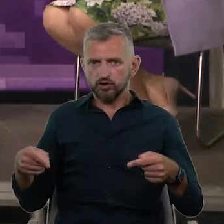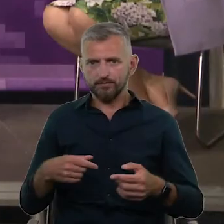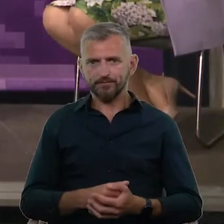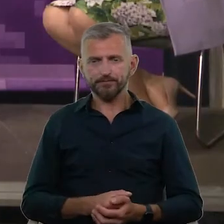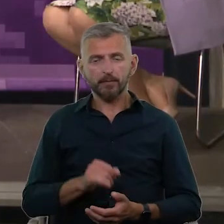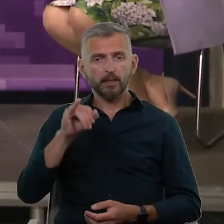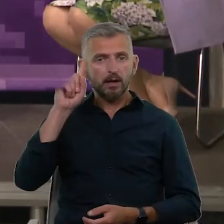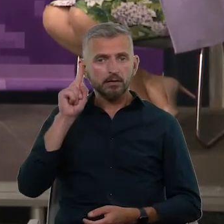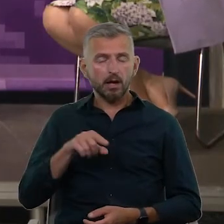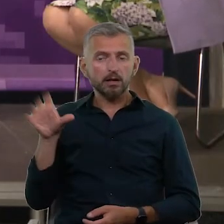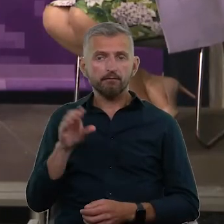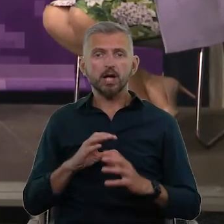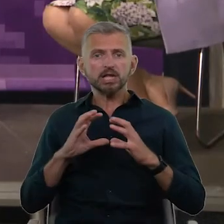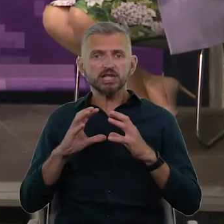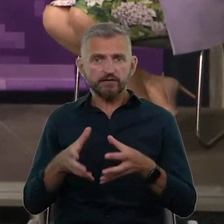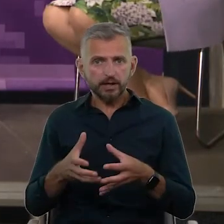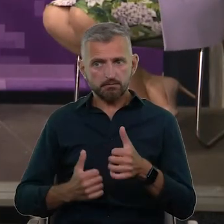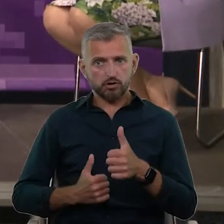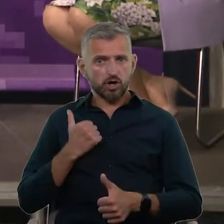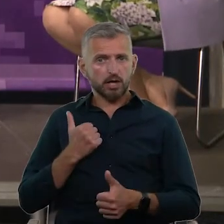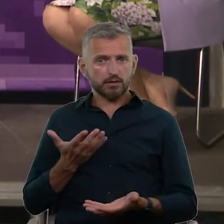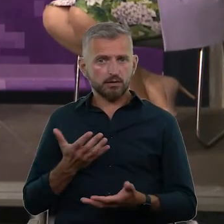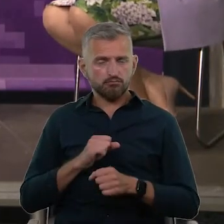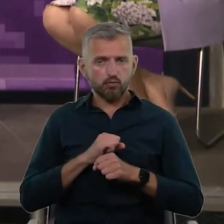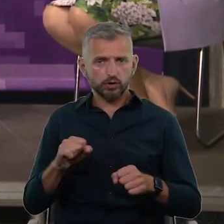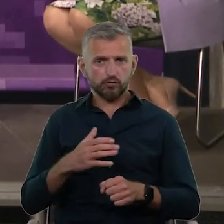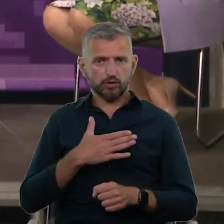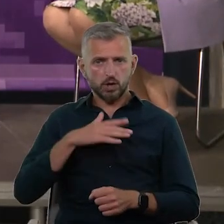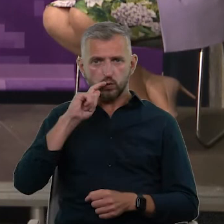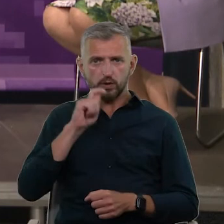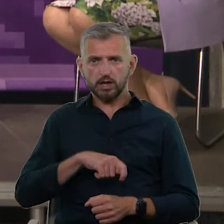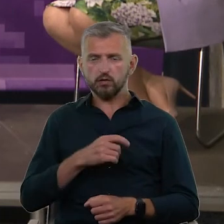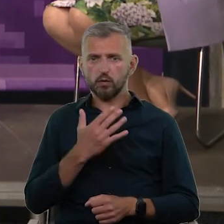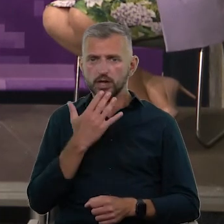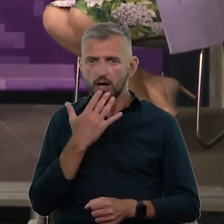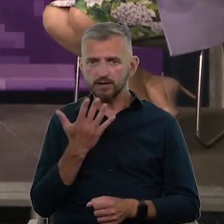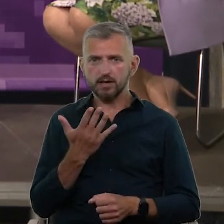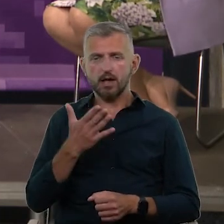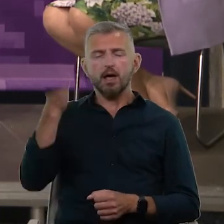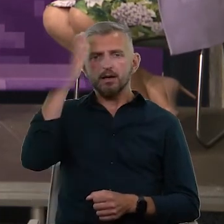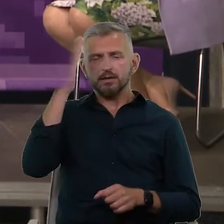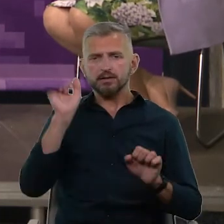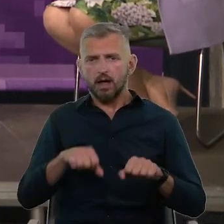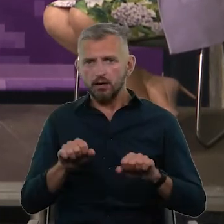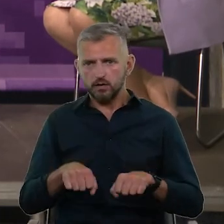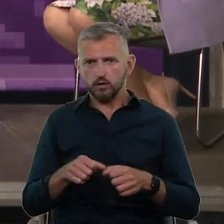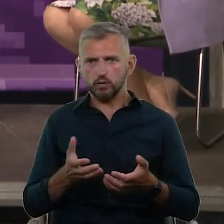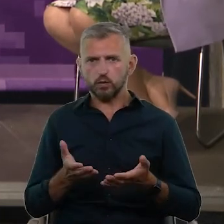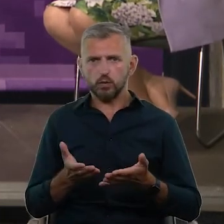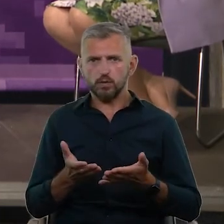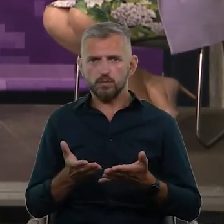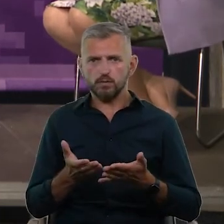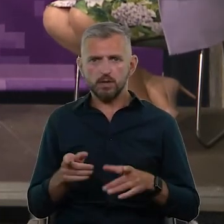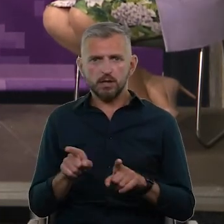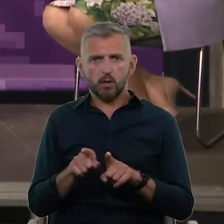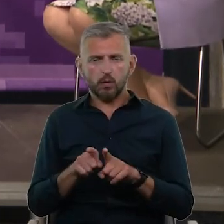І знаєте, весь світ, ну, пишається, да, мужністю нашої української нації, здатністю, насправді,